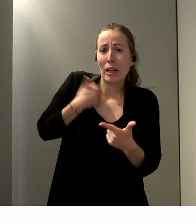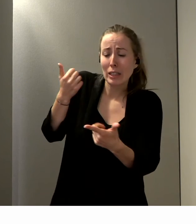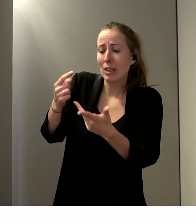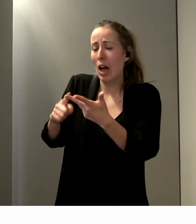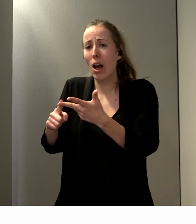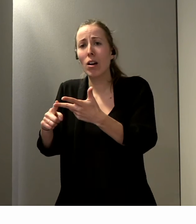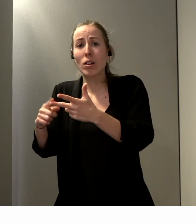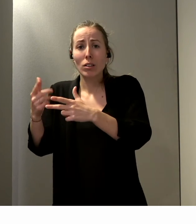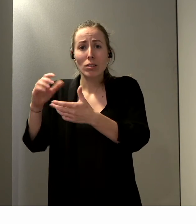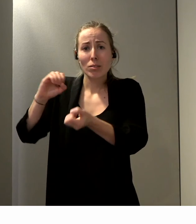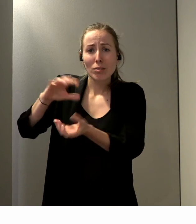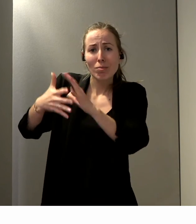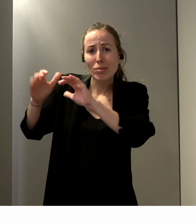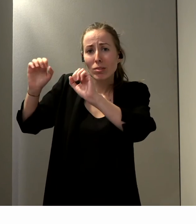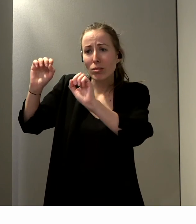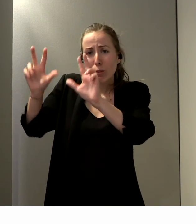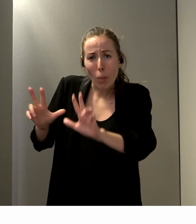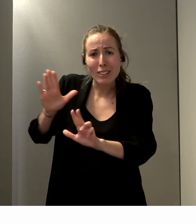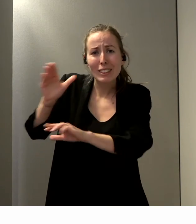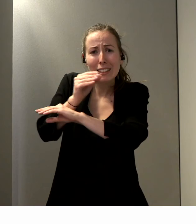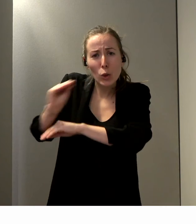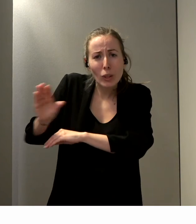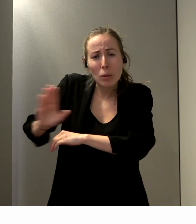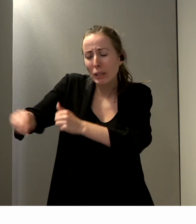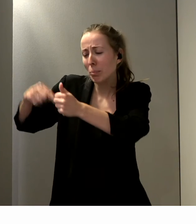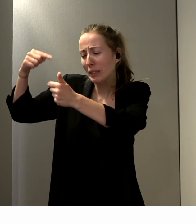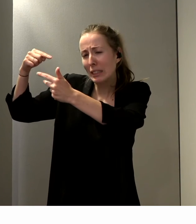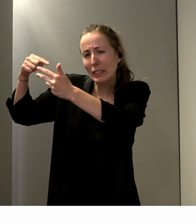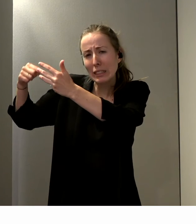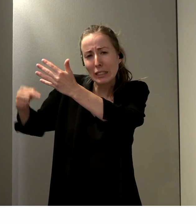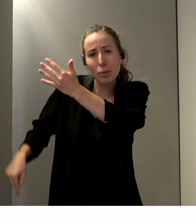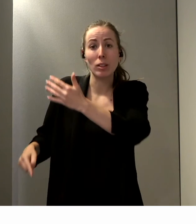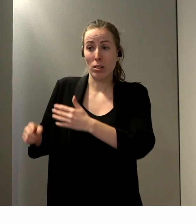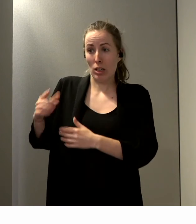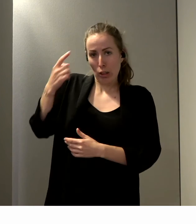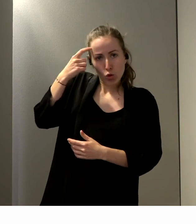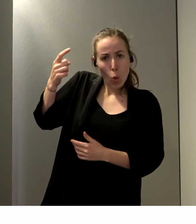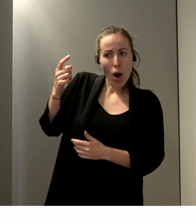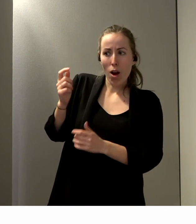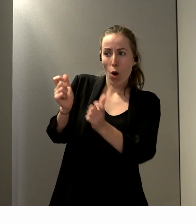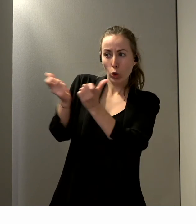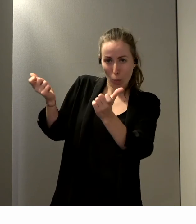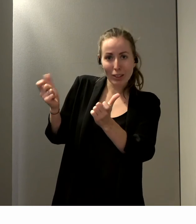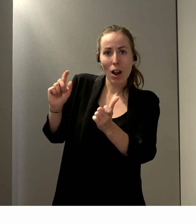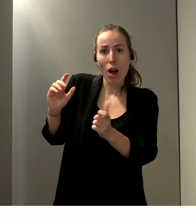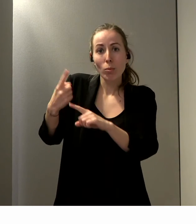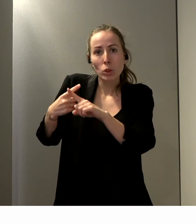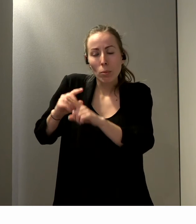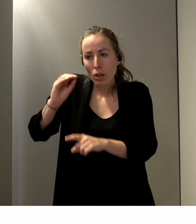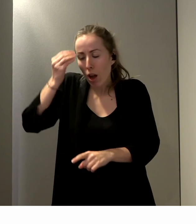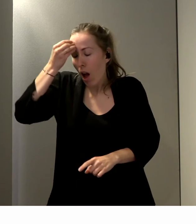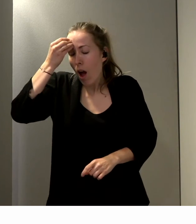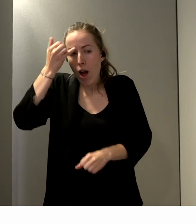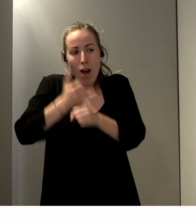par la cybersécurité, etc. Et en fait, je crois que les entreprises sont en train de comprendre avec ce mouvement-là qu'en ouvrant